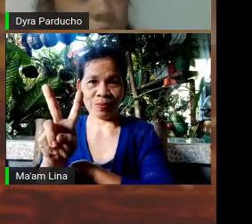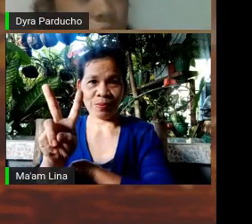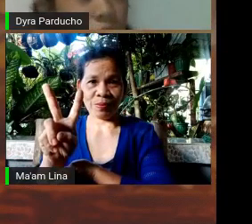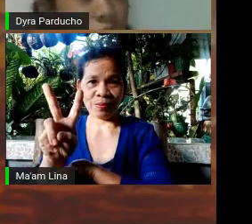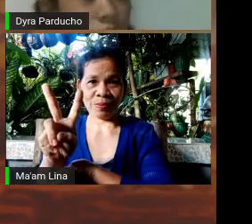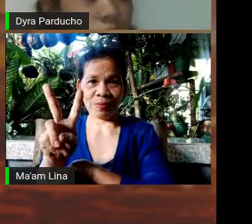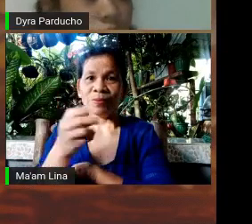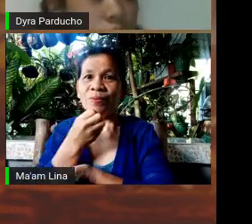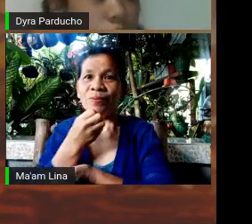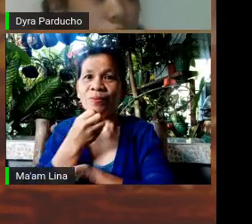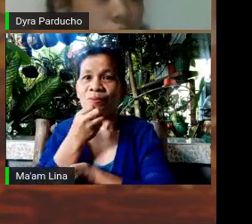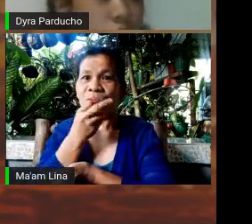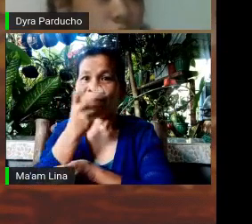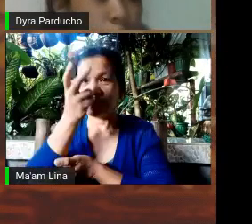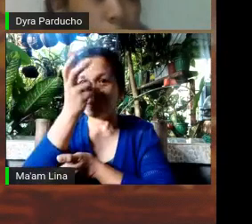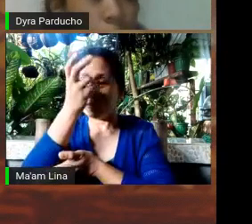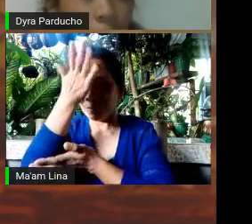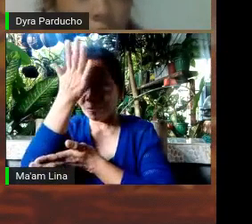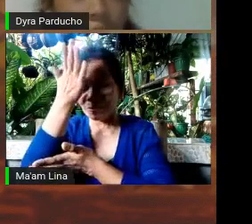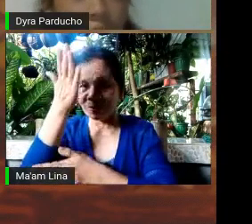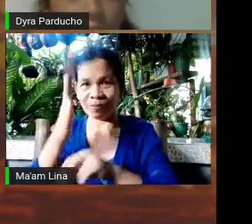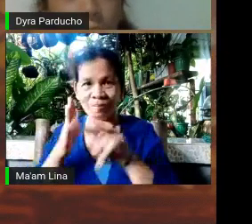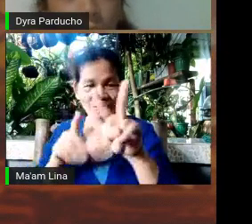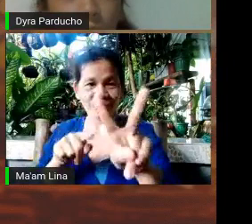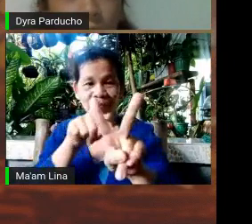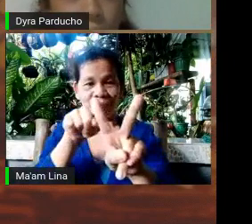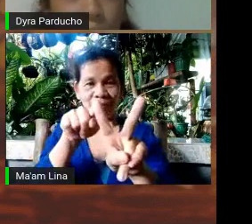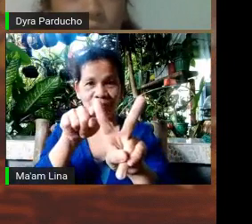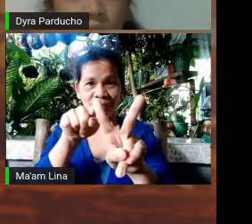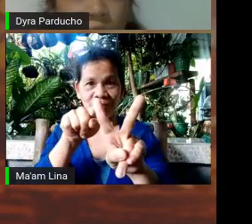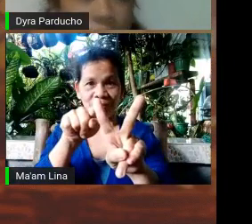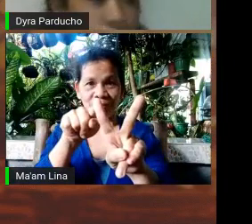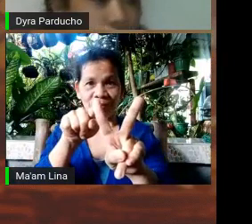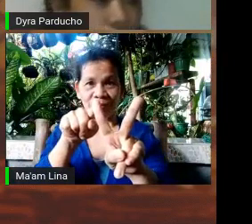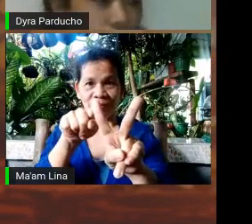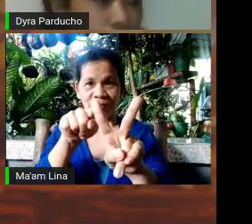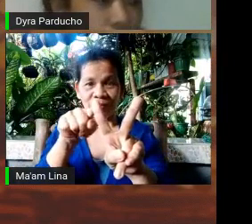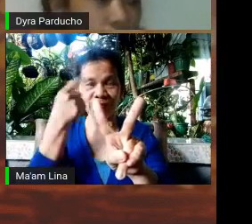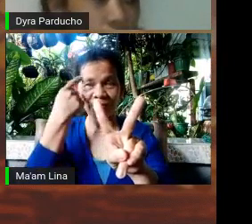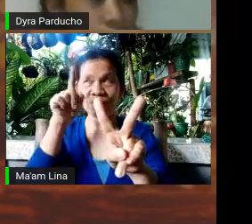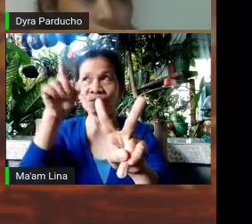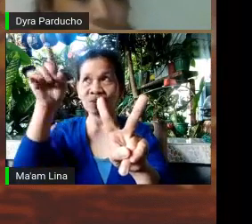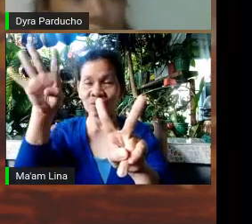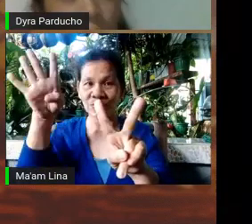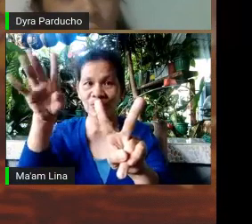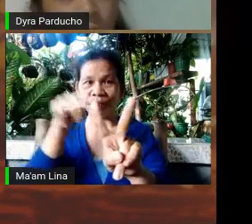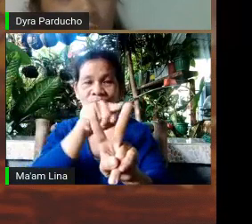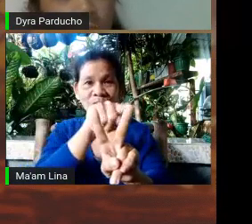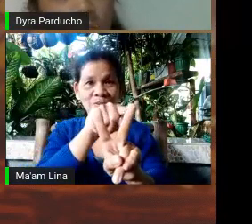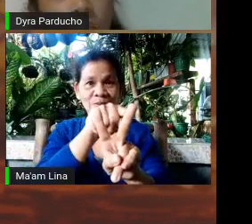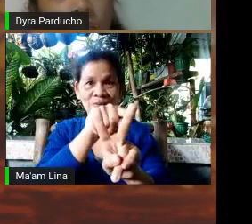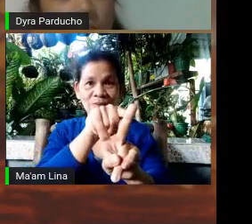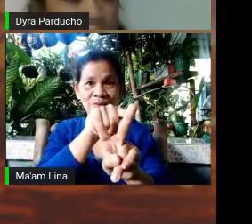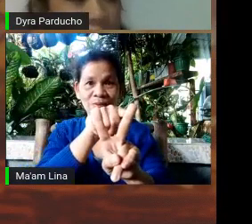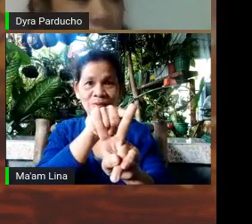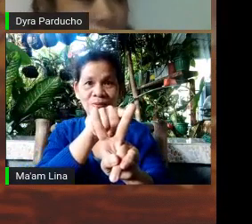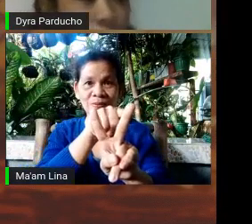goat. Yung isa po ay for the Lord. At yung isa po